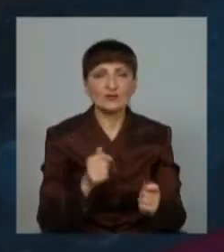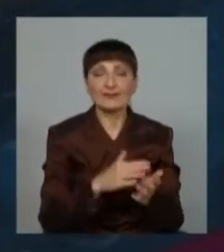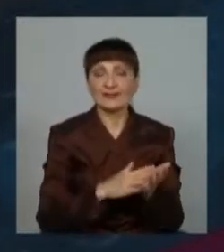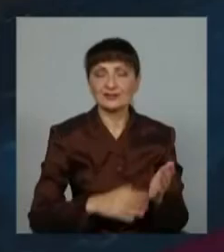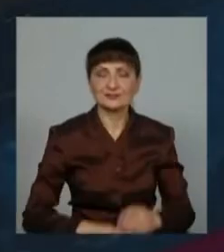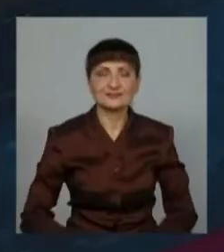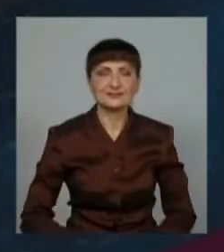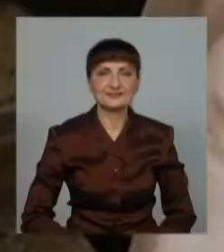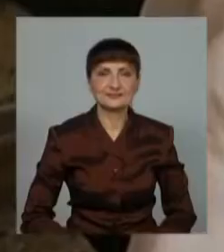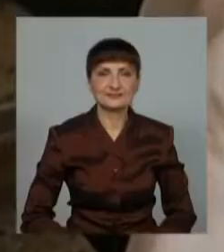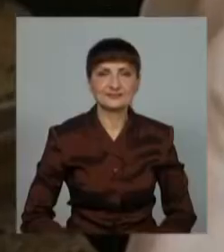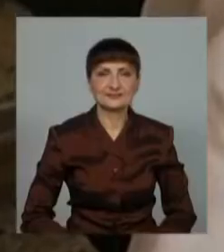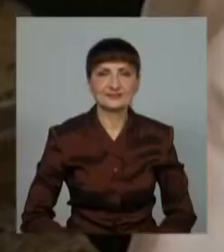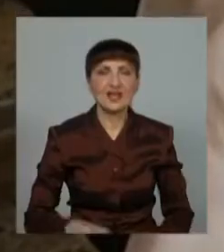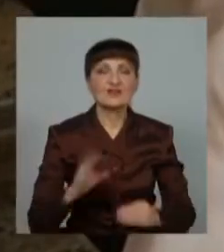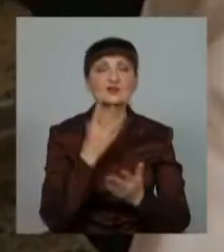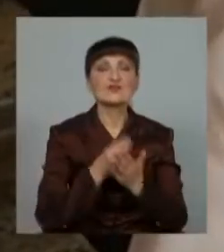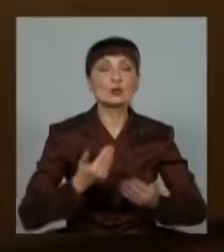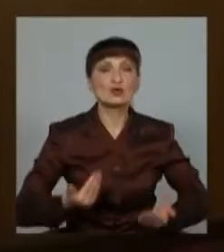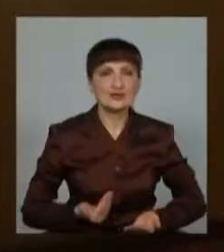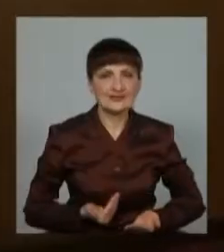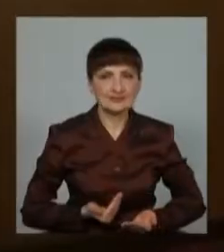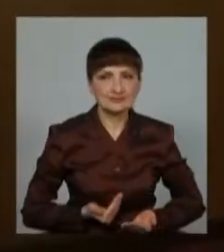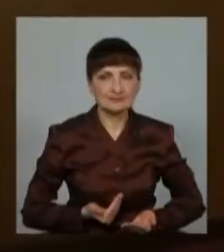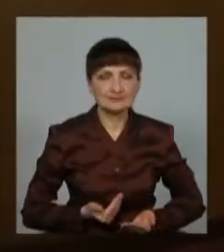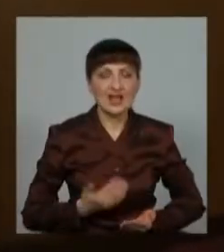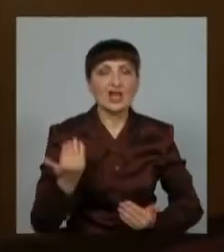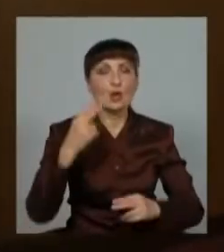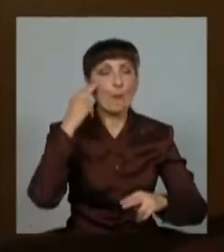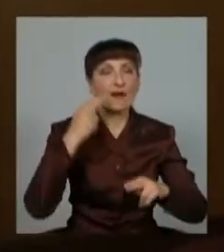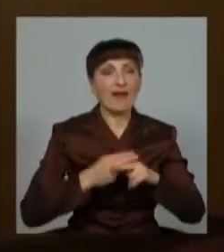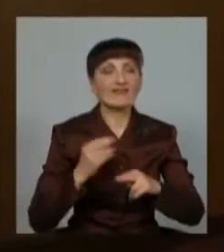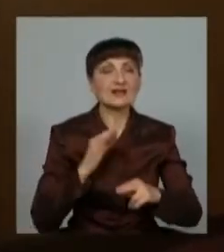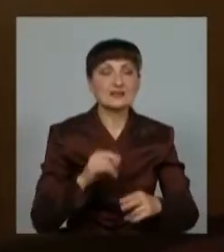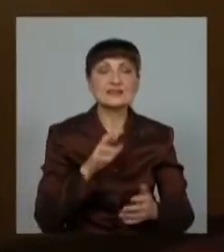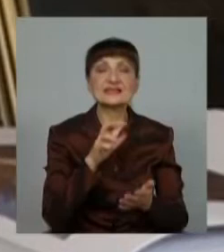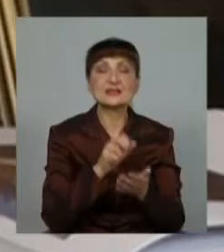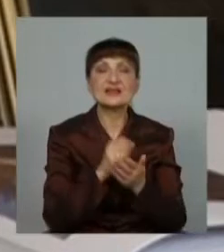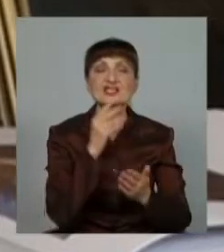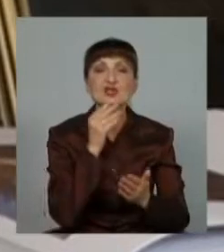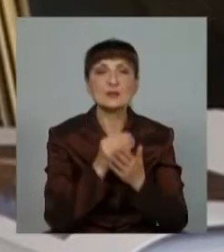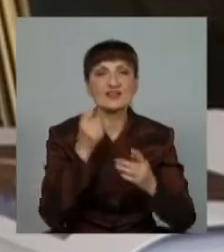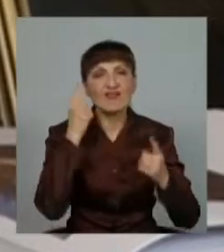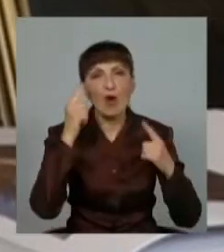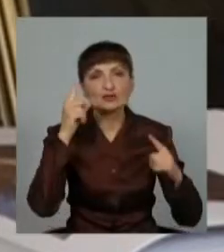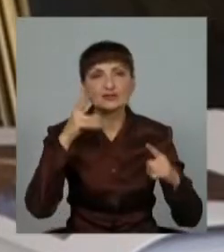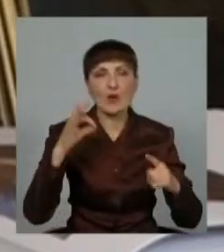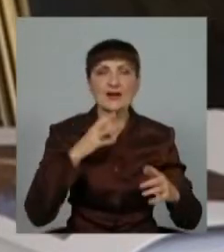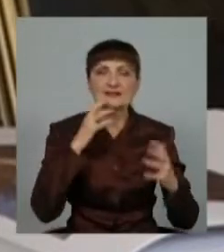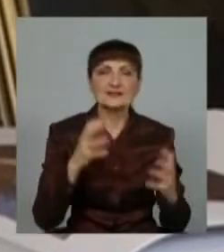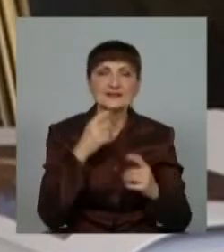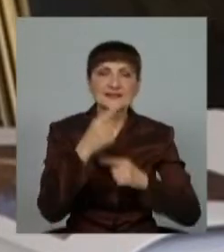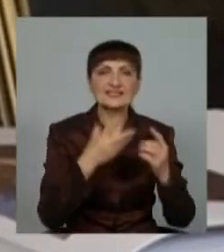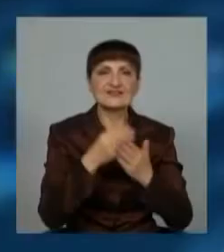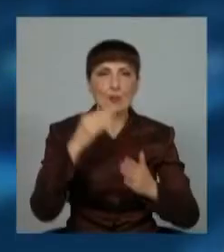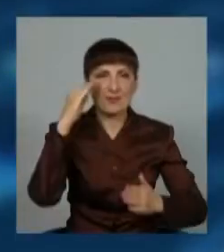Граф. Всю свою жизнь, говорит Зита Султанбаева, ее брат Вадим, занимаясь собственным творчеством, старался сберечь наследие